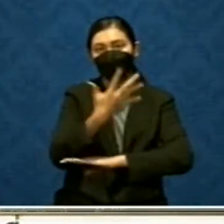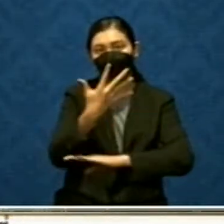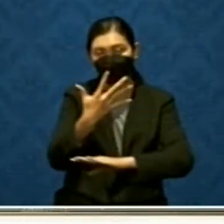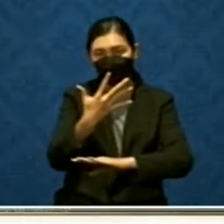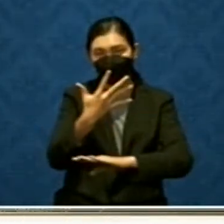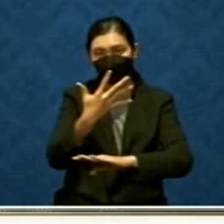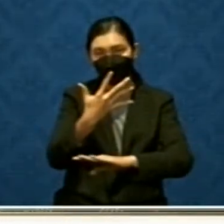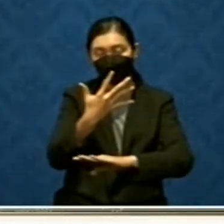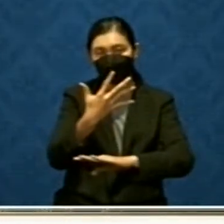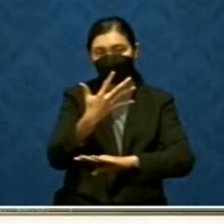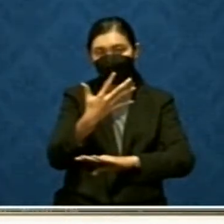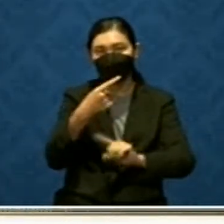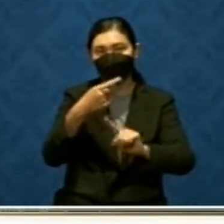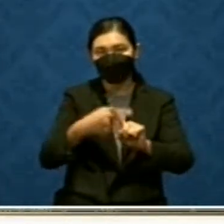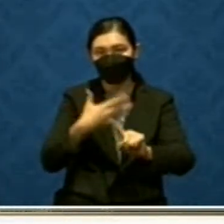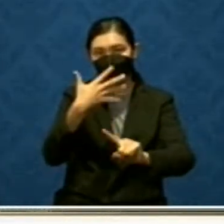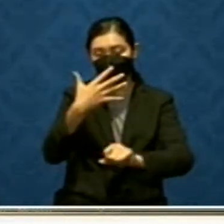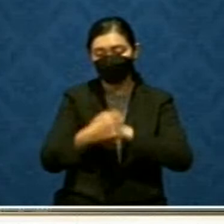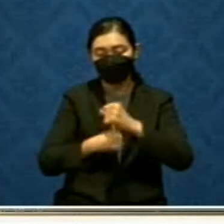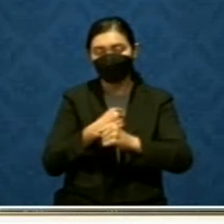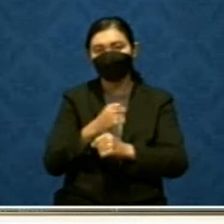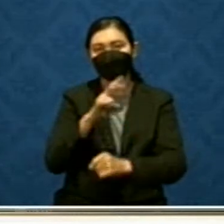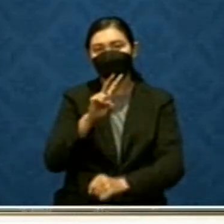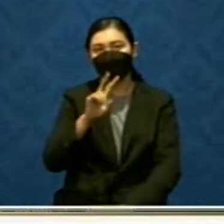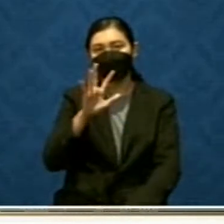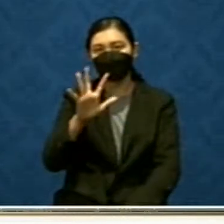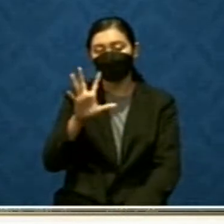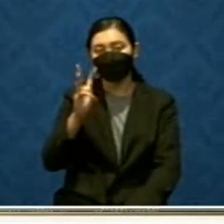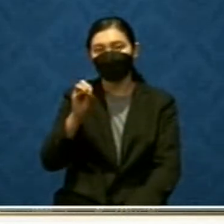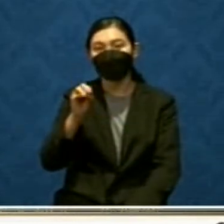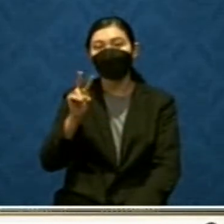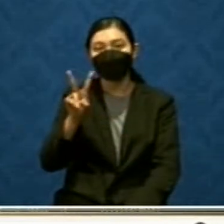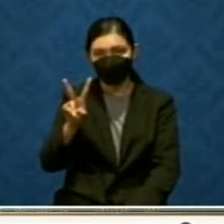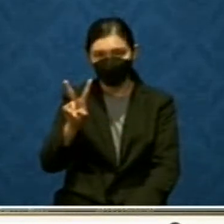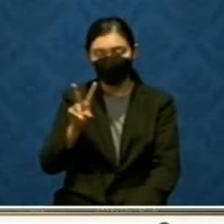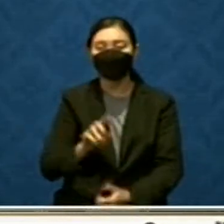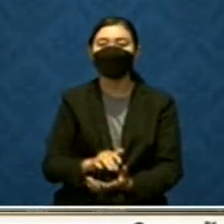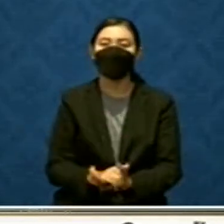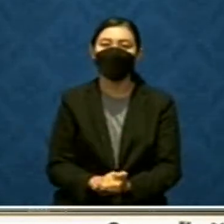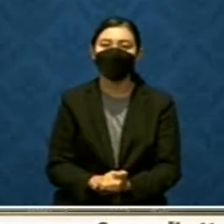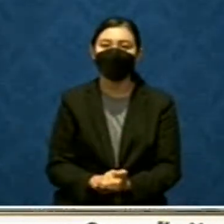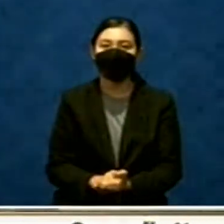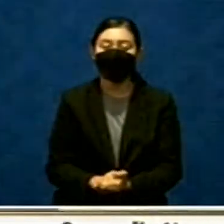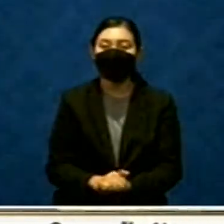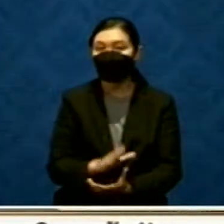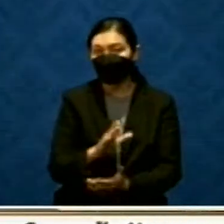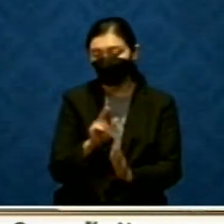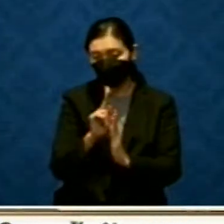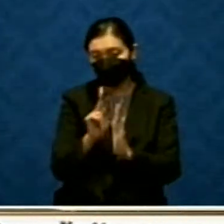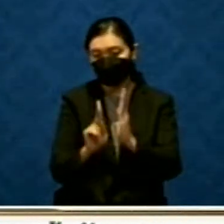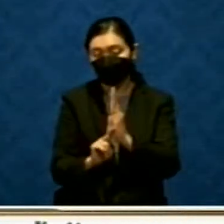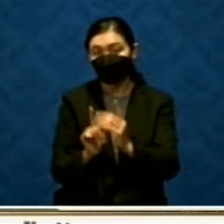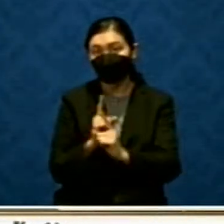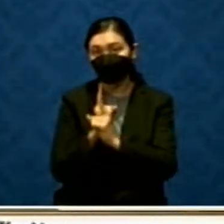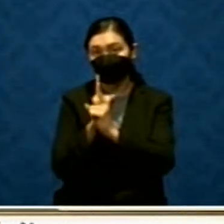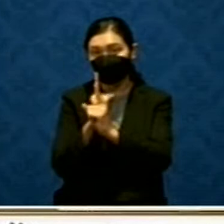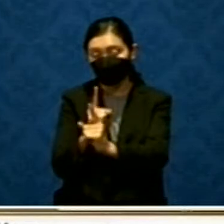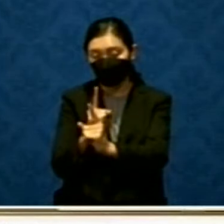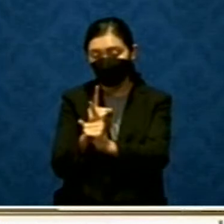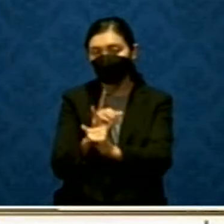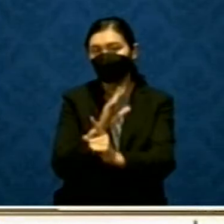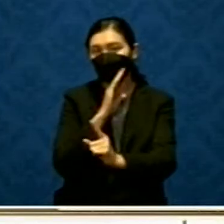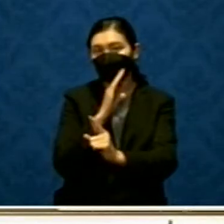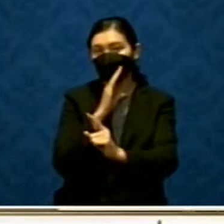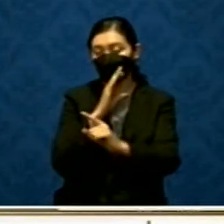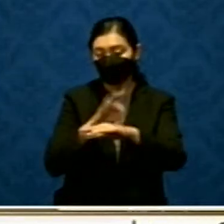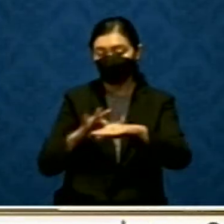ปี2562แล้วนะครับตามกฎหมายก็ต้องแจ้งบัญชีทรัพย์สินนะครับที่มีณขณะ